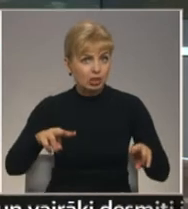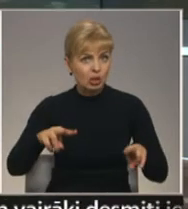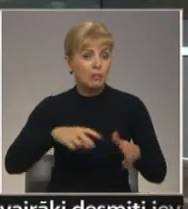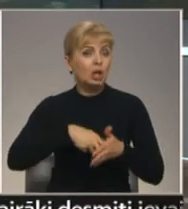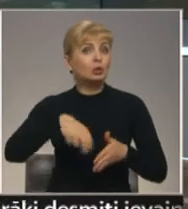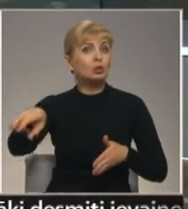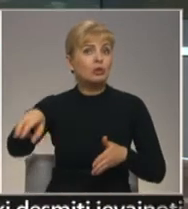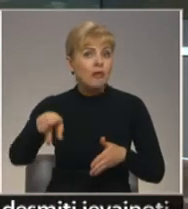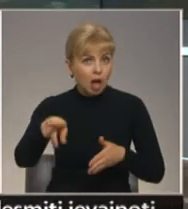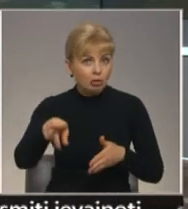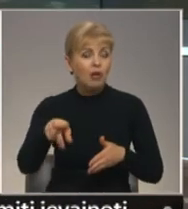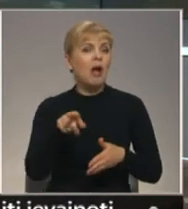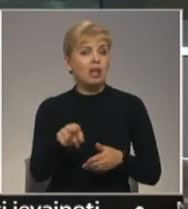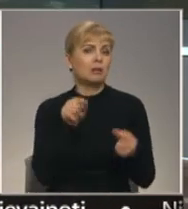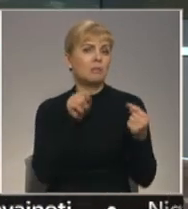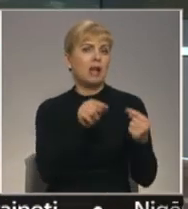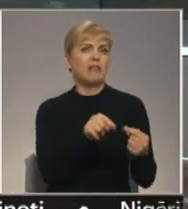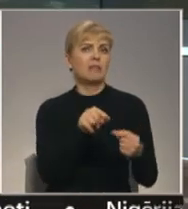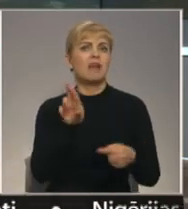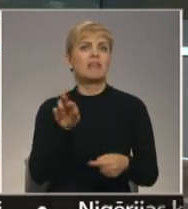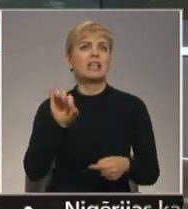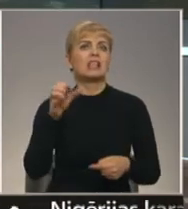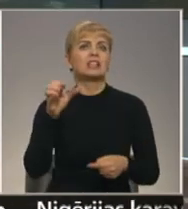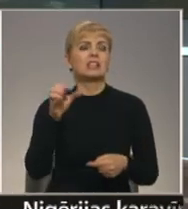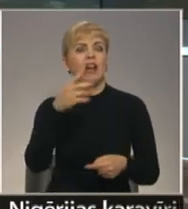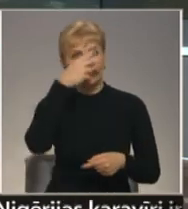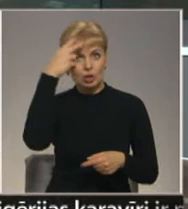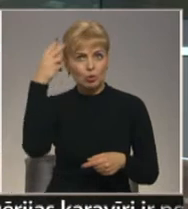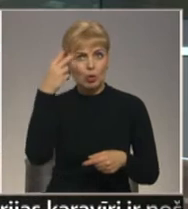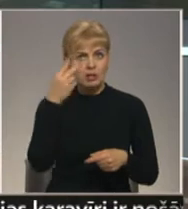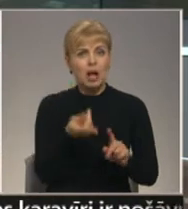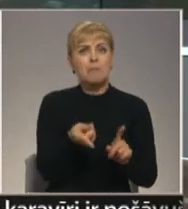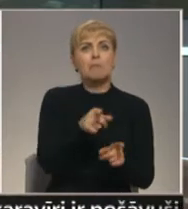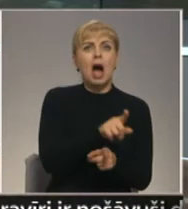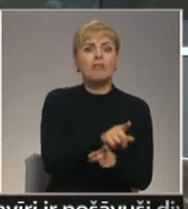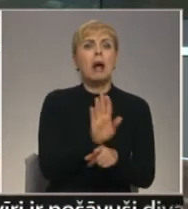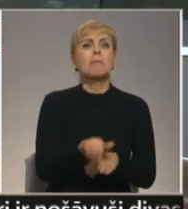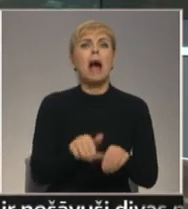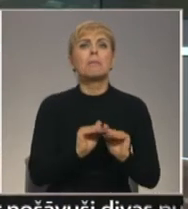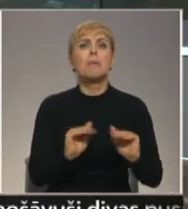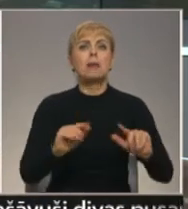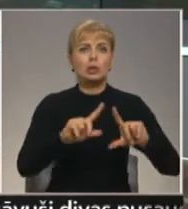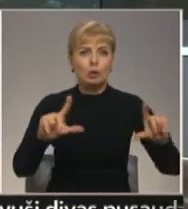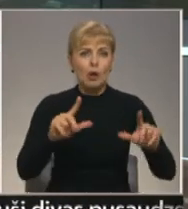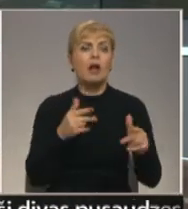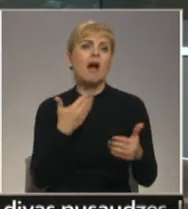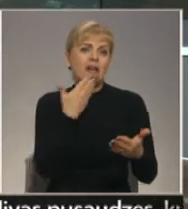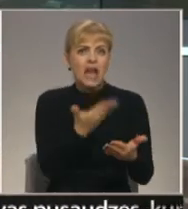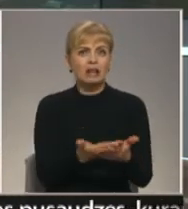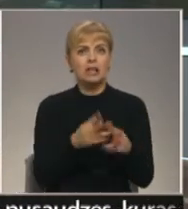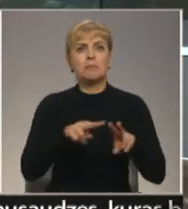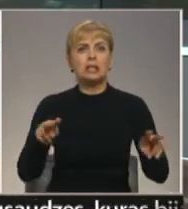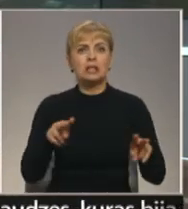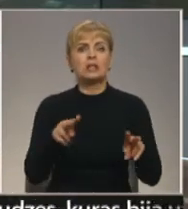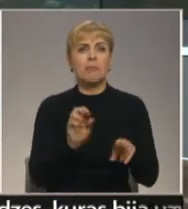Nīcas vidusskolas pārveidošanu par pamatskolu, kā tas ieteikts ministrijas pasūtītajā pētījumā par skolu tīku modeļu izveidi.